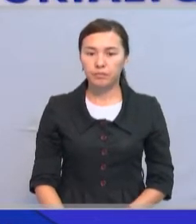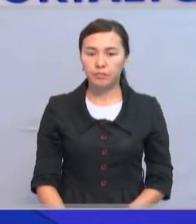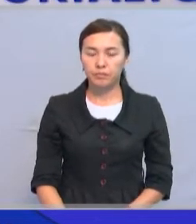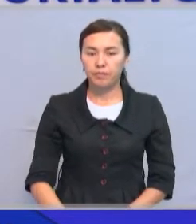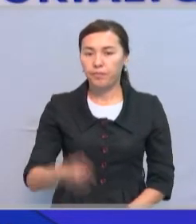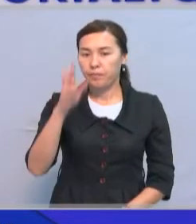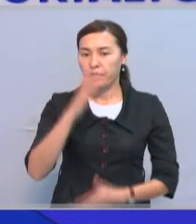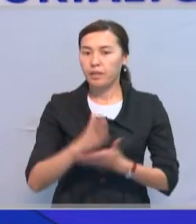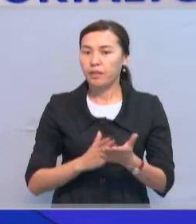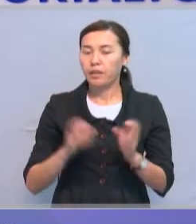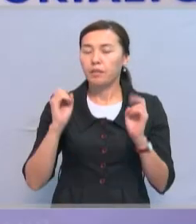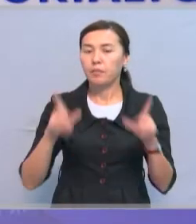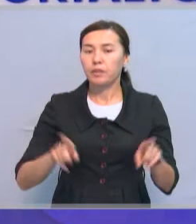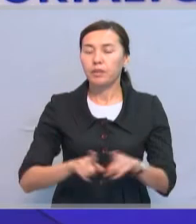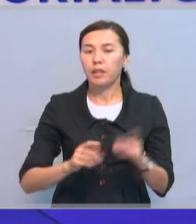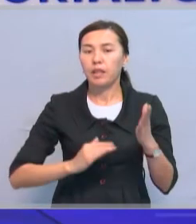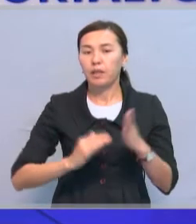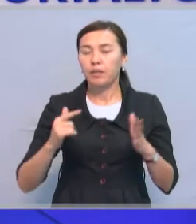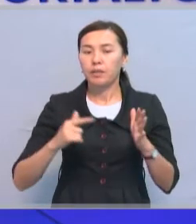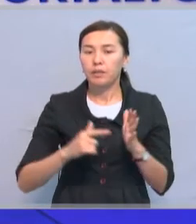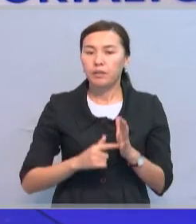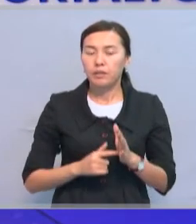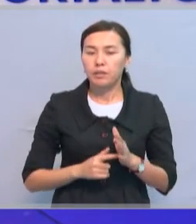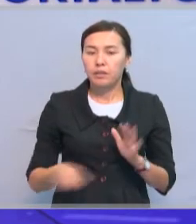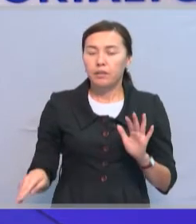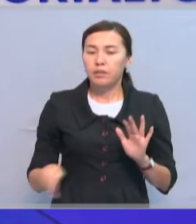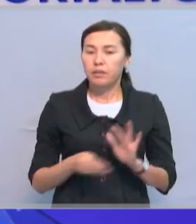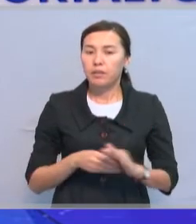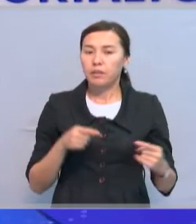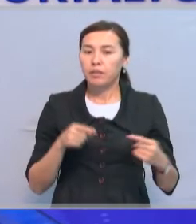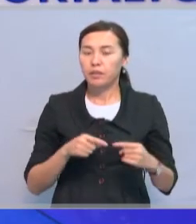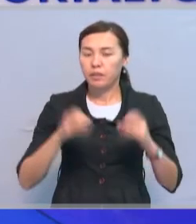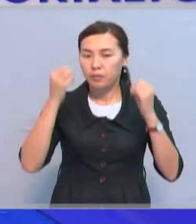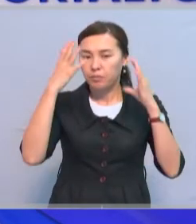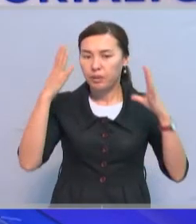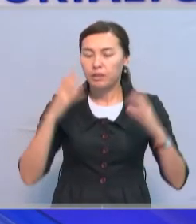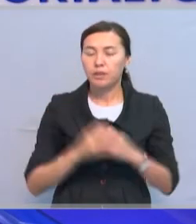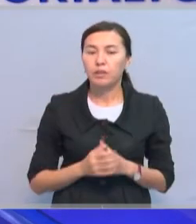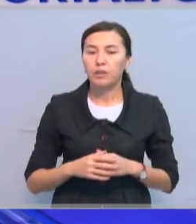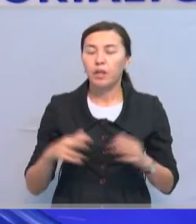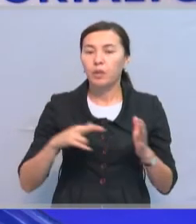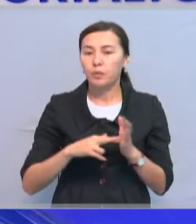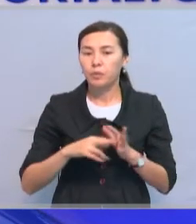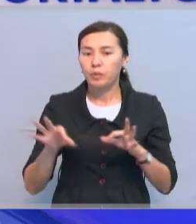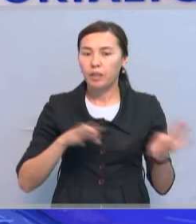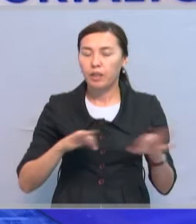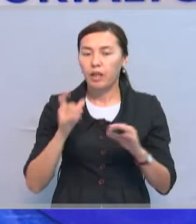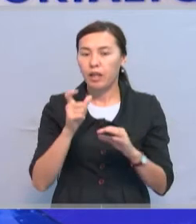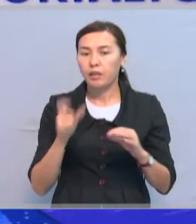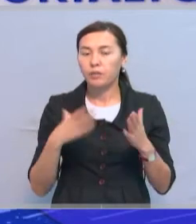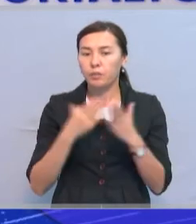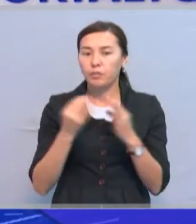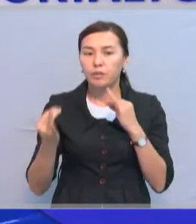Сондай-ақ мемлекет қызметшілерінің кәсіби деңгейін жоғарылату мақсатында сыбайлас жемқорлыққа қарсы мәдениет, жобалық басқару, халықпен